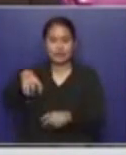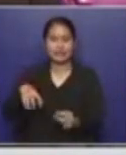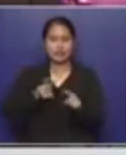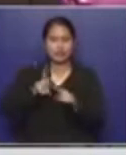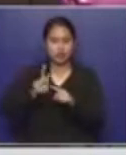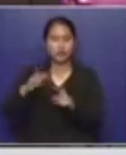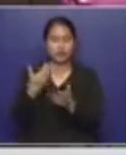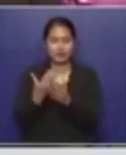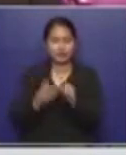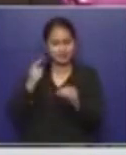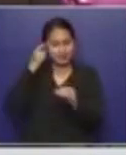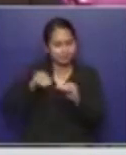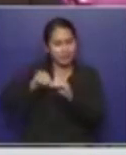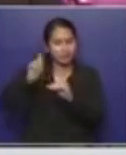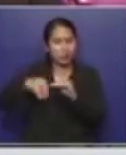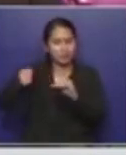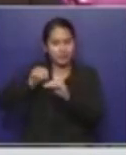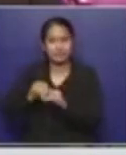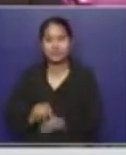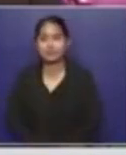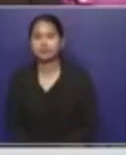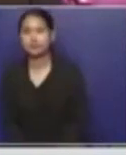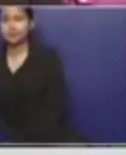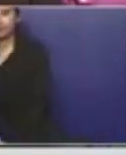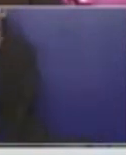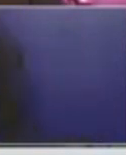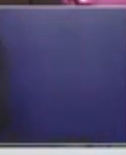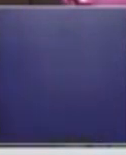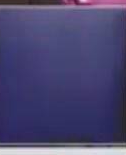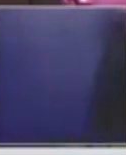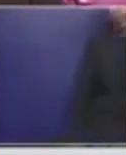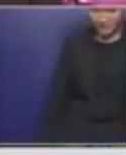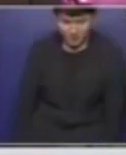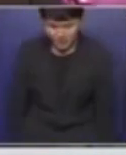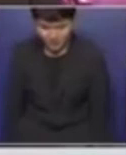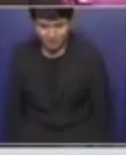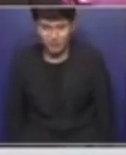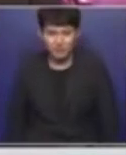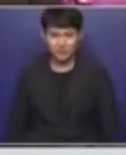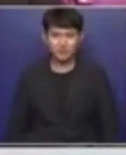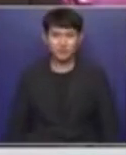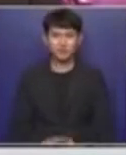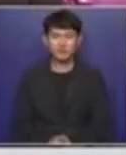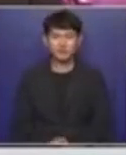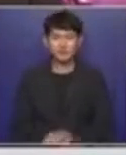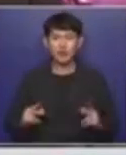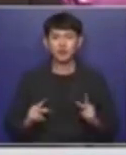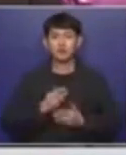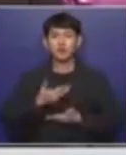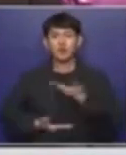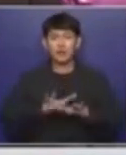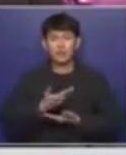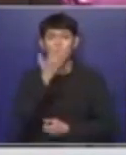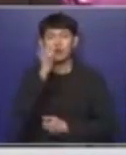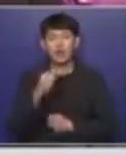การปรับเพิ่มคือกระทรวงพาณิชย์เป็นกระทรวงที่จะต้องนำผลผลิตเ